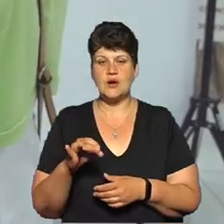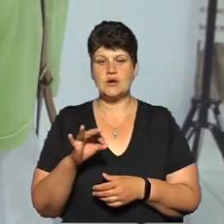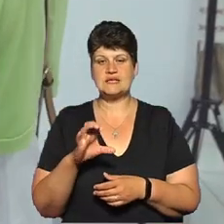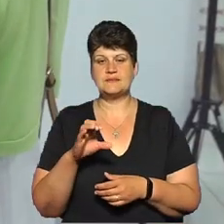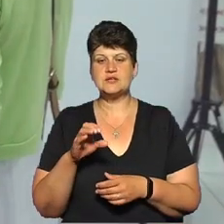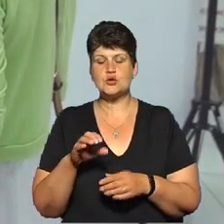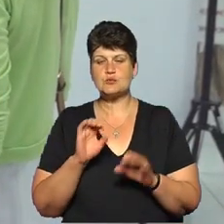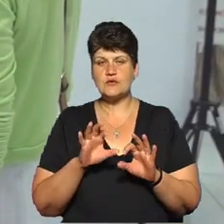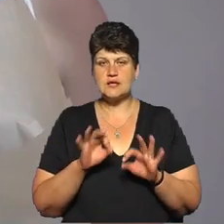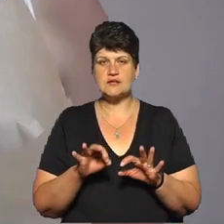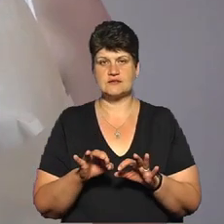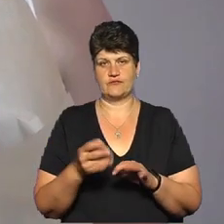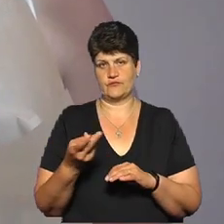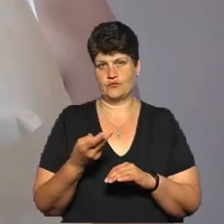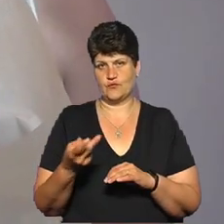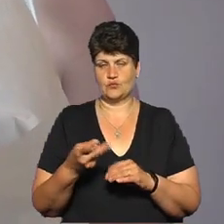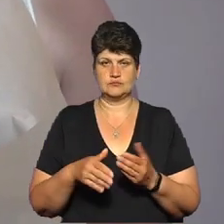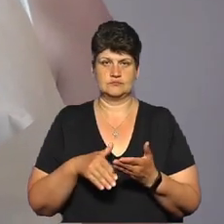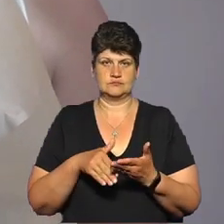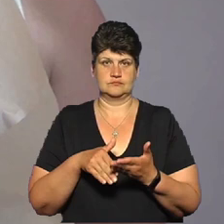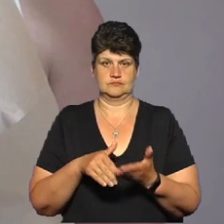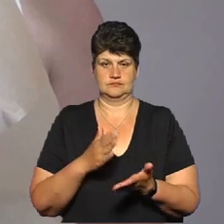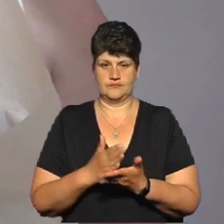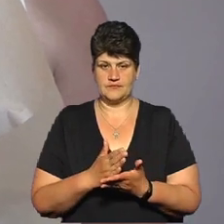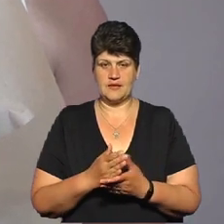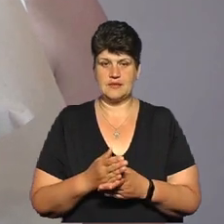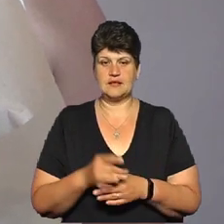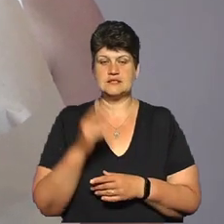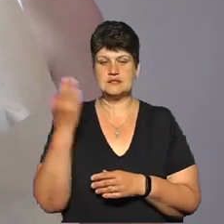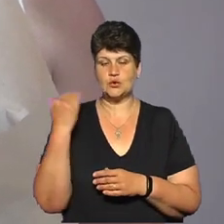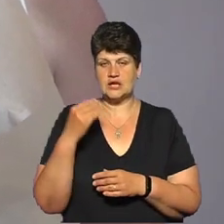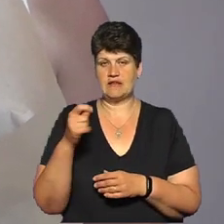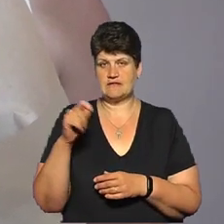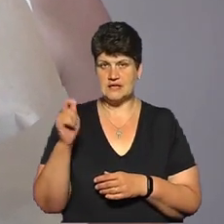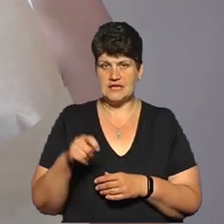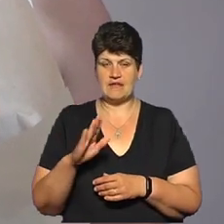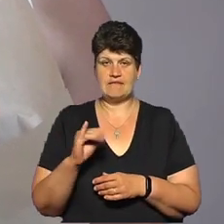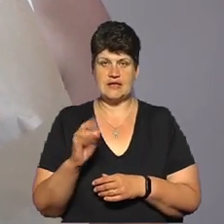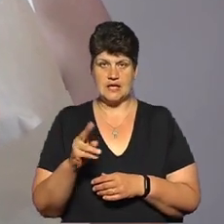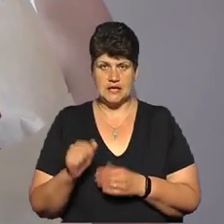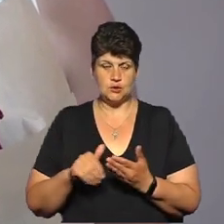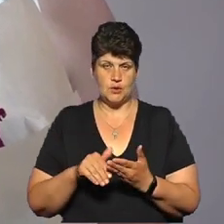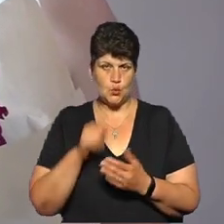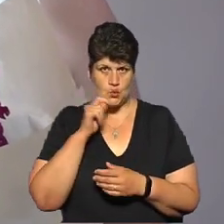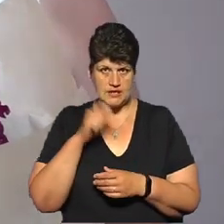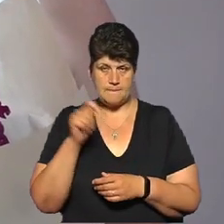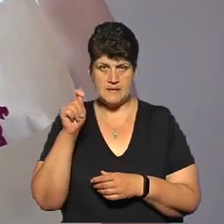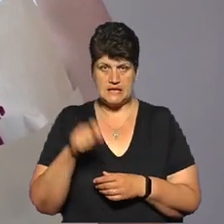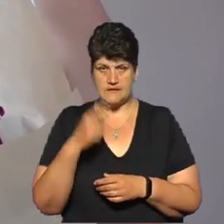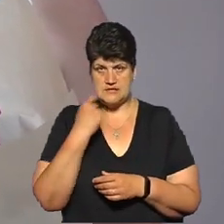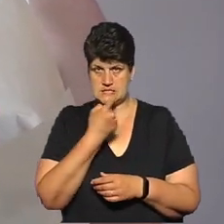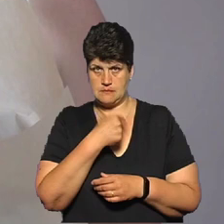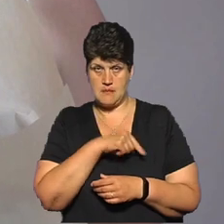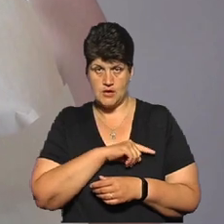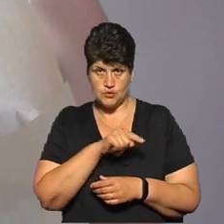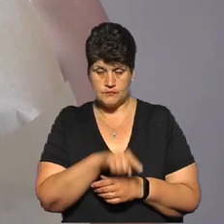Вікторією вони разом волонтерять. З першого дня тої війни Віка допомагала українцям, які приїхали в Іспанію. Вона розпочала збір